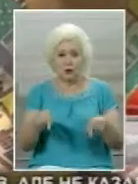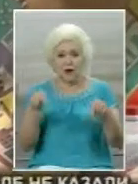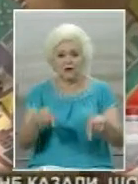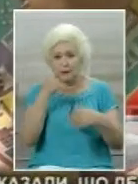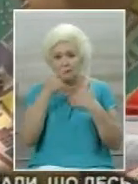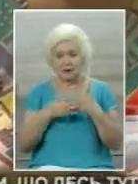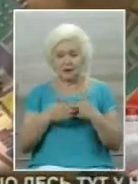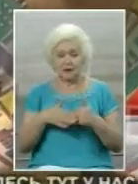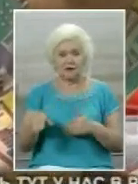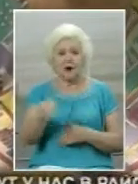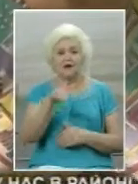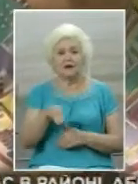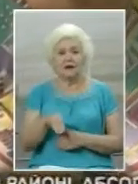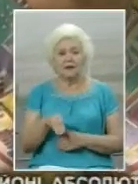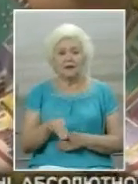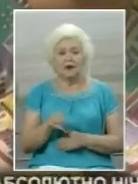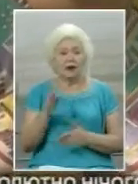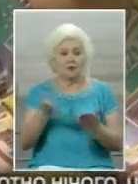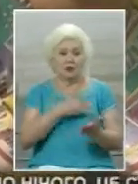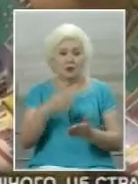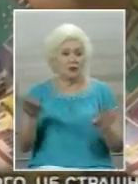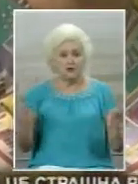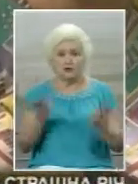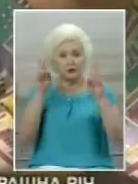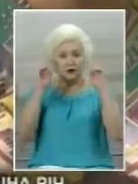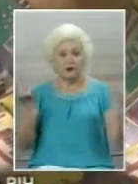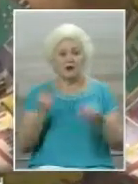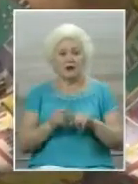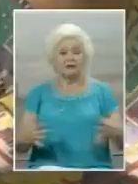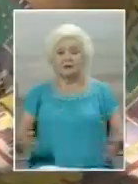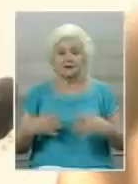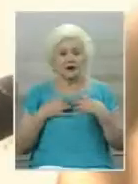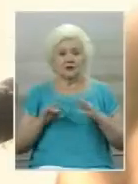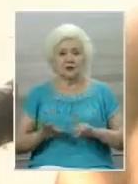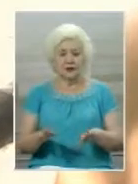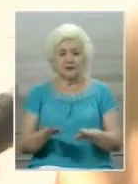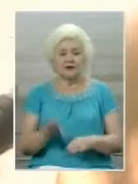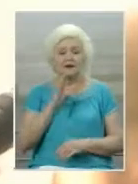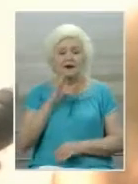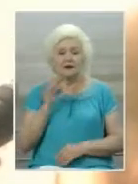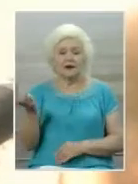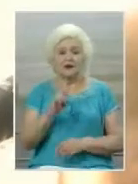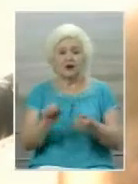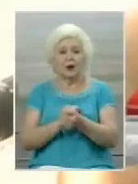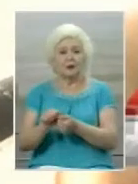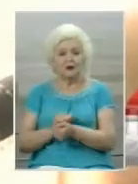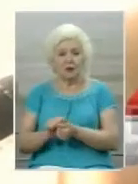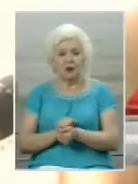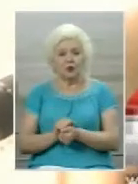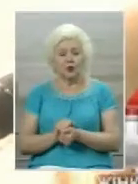десь в районі. А так абсолютно нічого. Це страшне діло, звісно. Жінка прийшла з бумажками